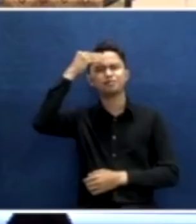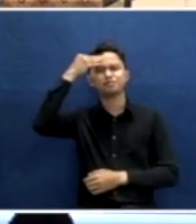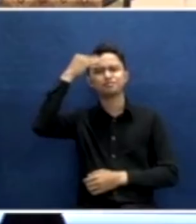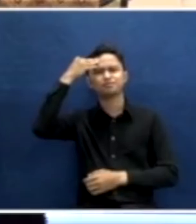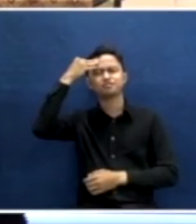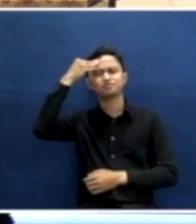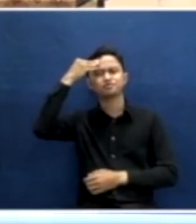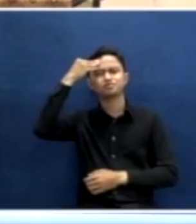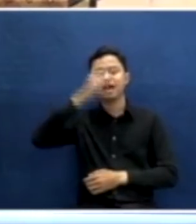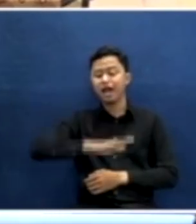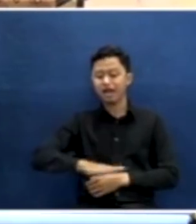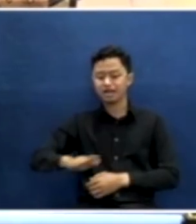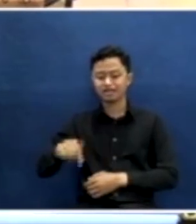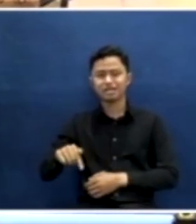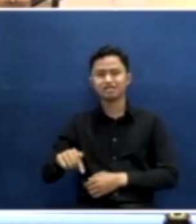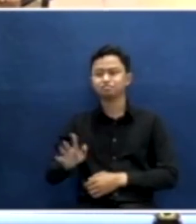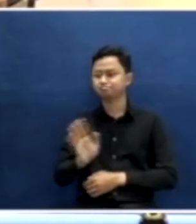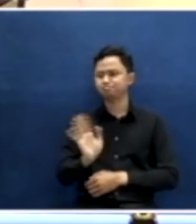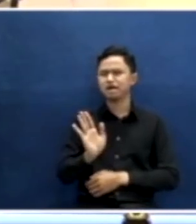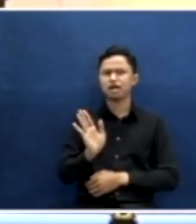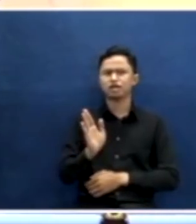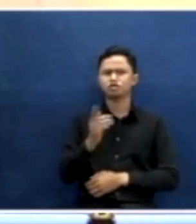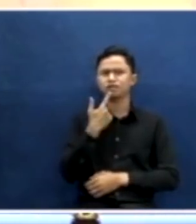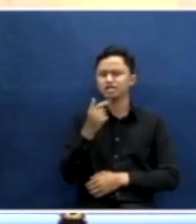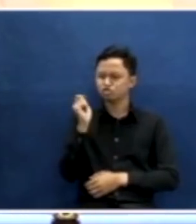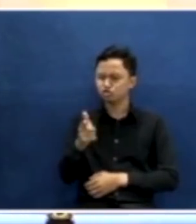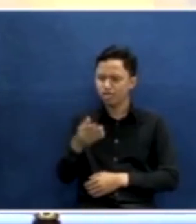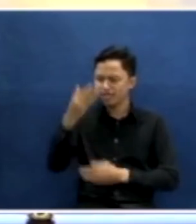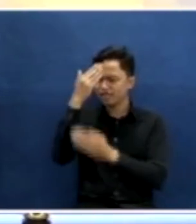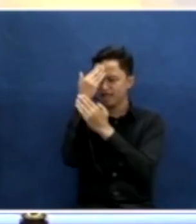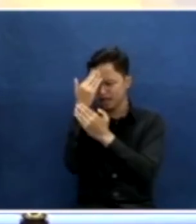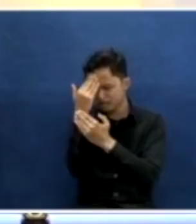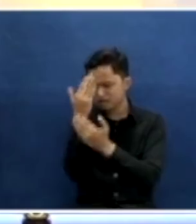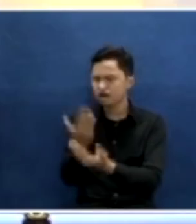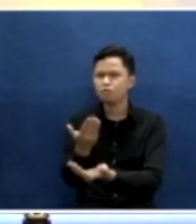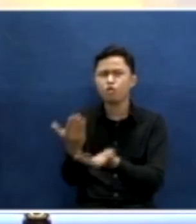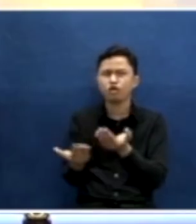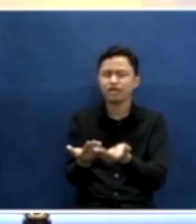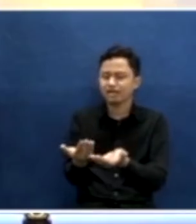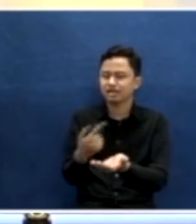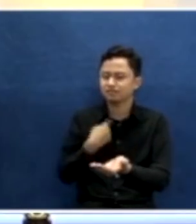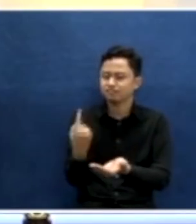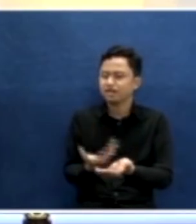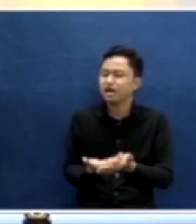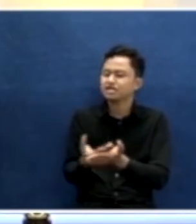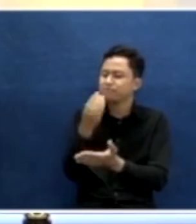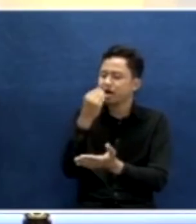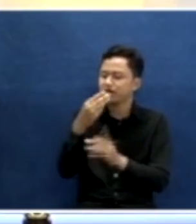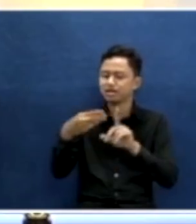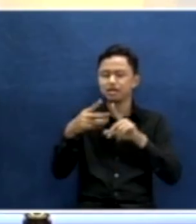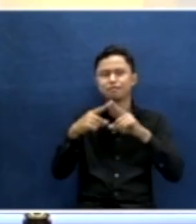ini jangan-jangan susah diajak kepada ketaatan itu karena kita kali yang memberikan makanan basi